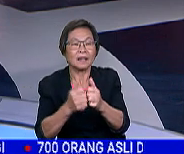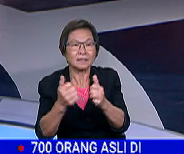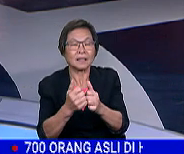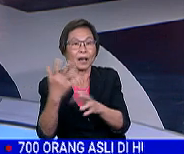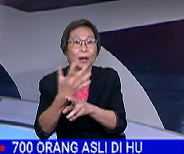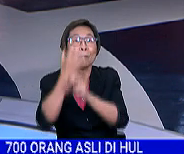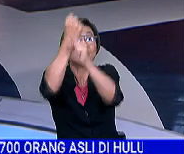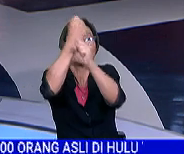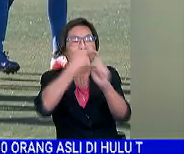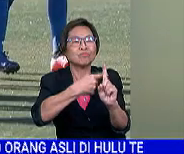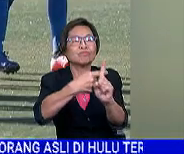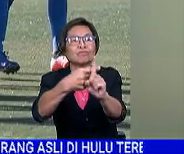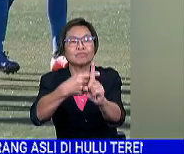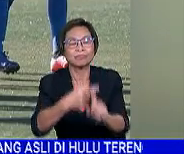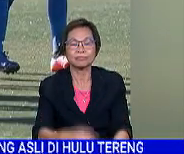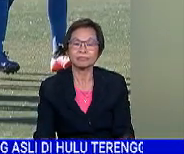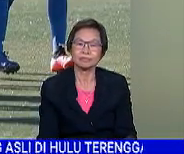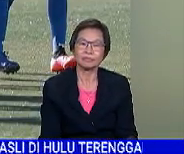positif.